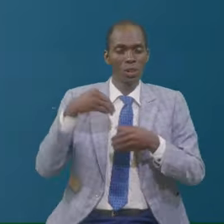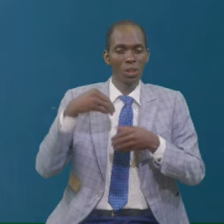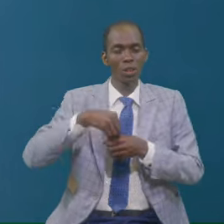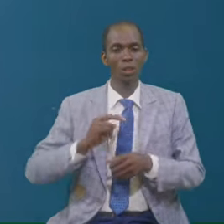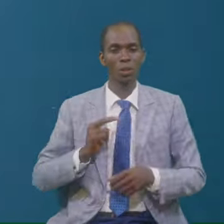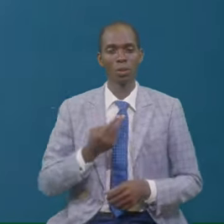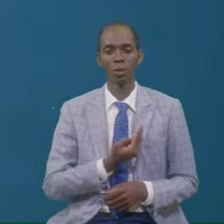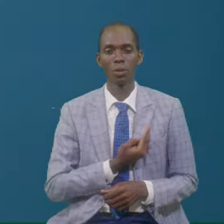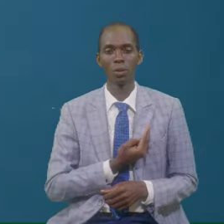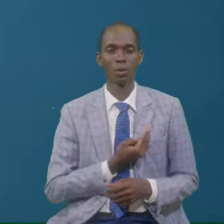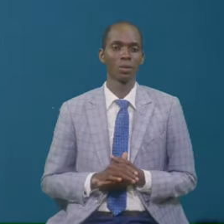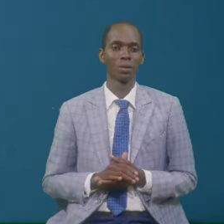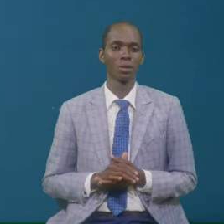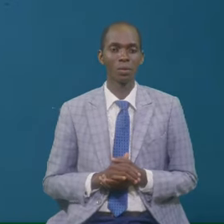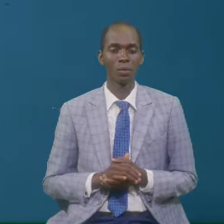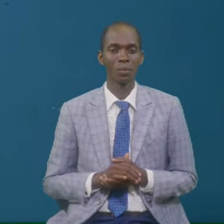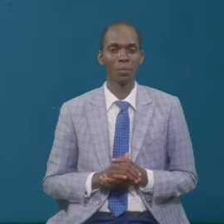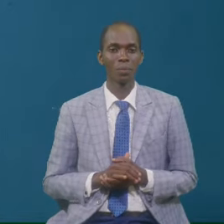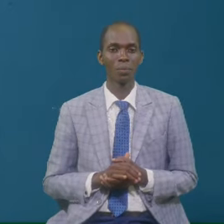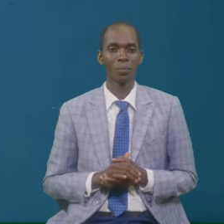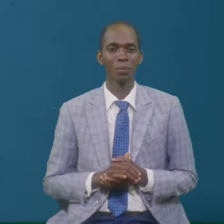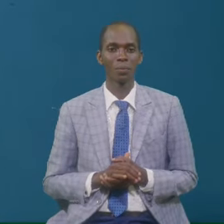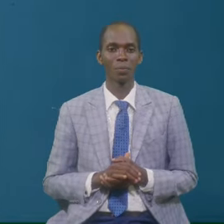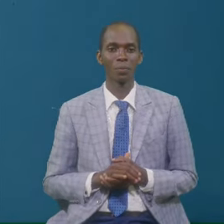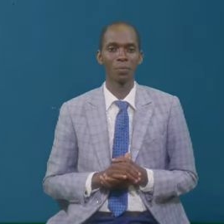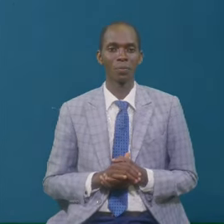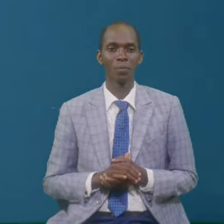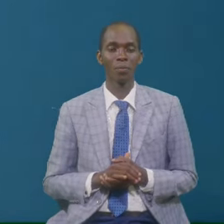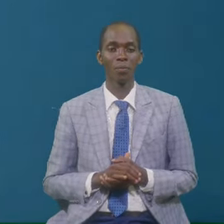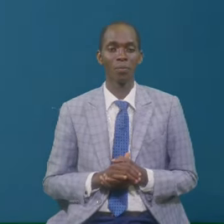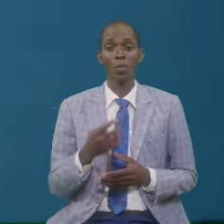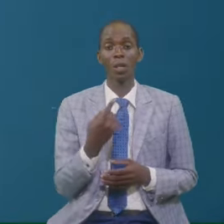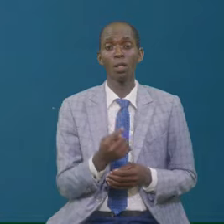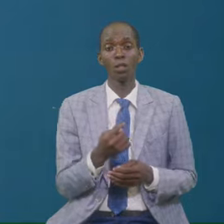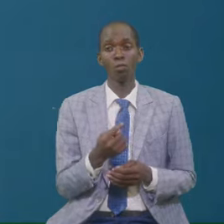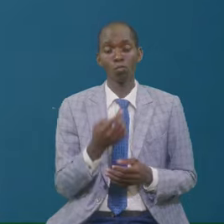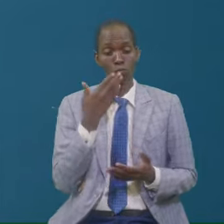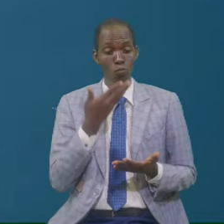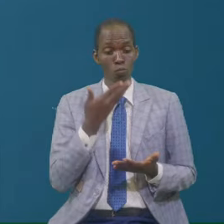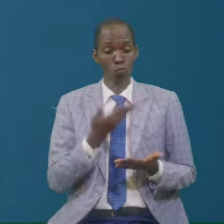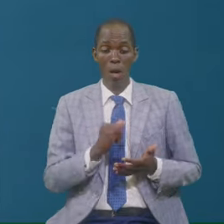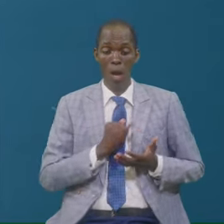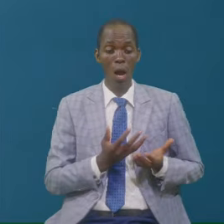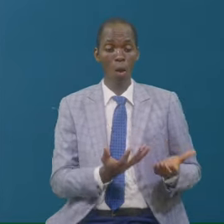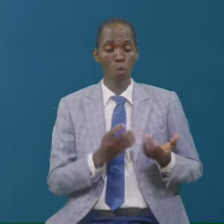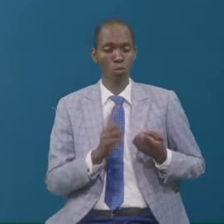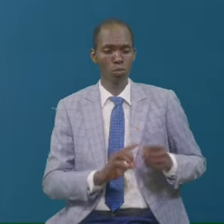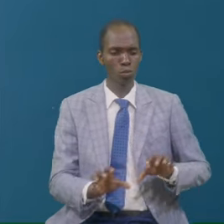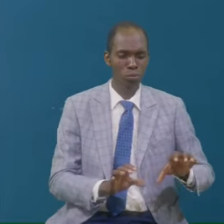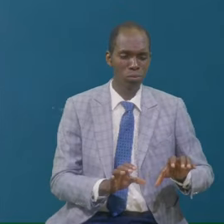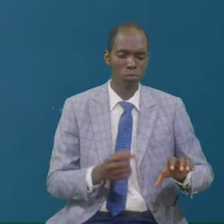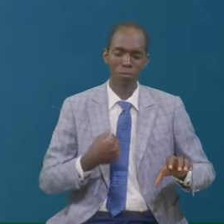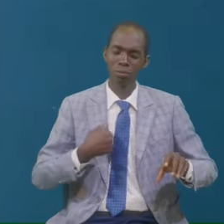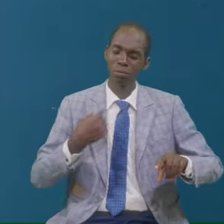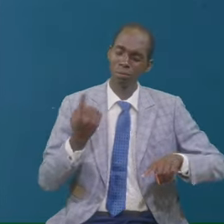పురోగతిని అభివృద్ధిని అంతం చేయడానికి ప్రయత్నించాడు. The good I want to do, I cannot do. మంచి